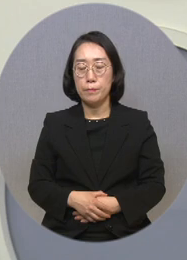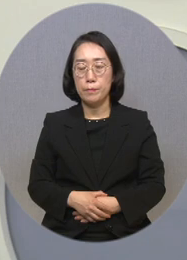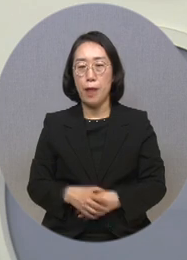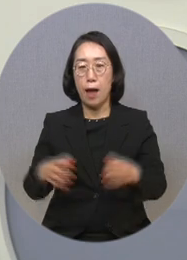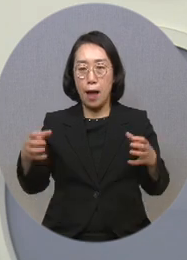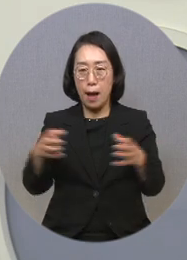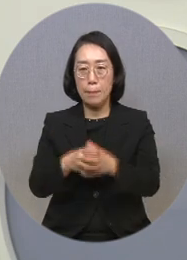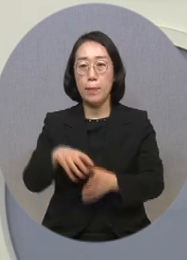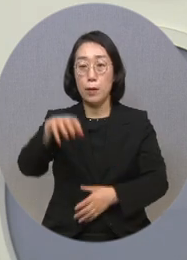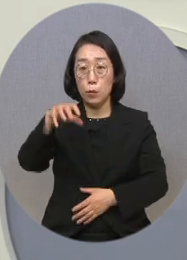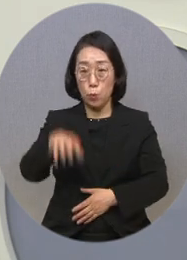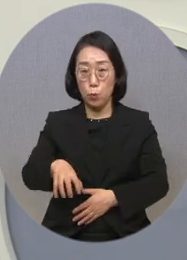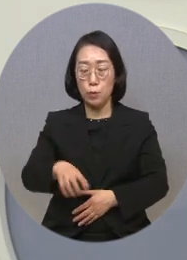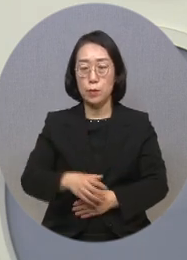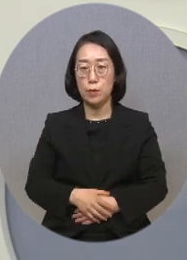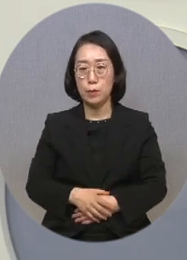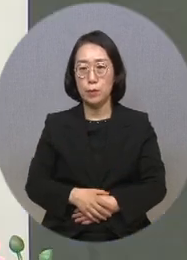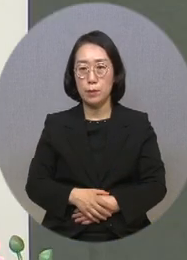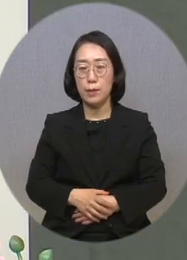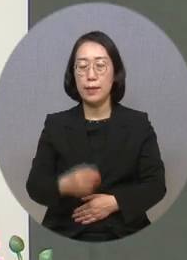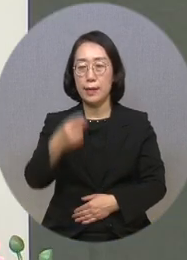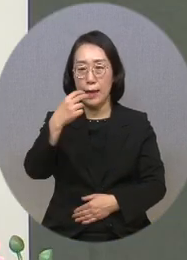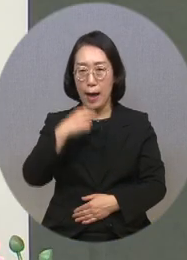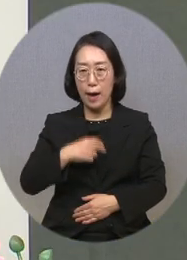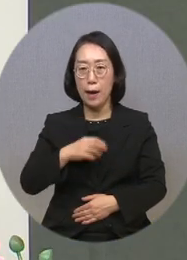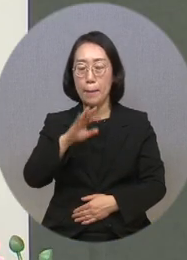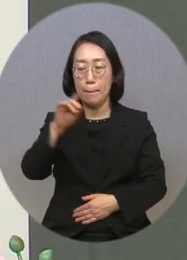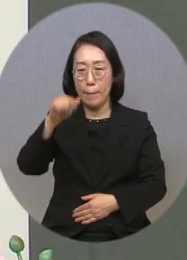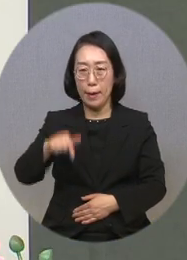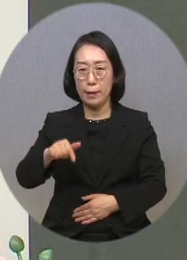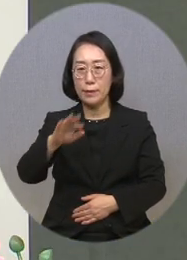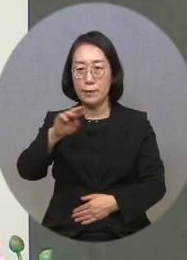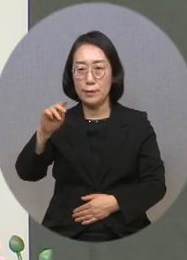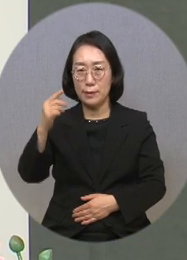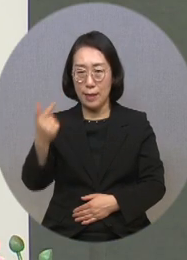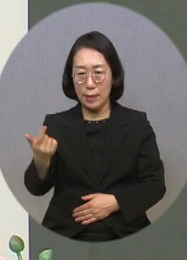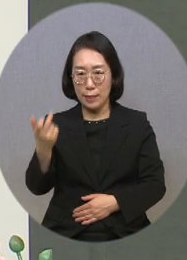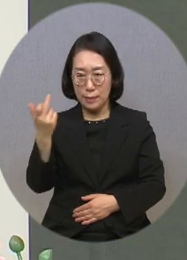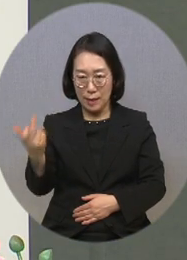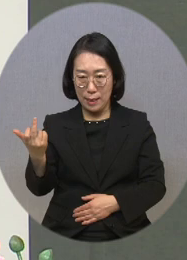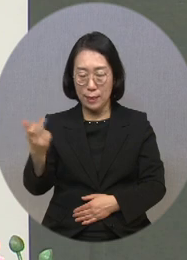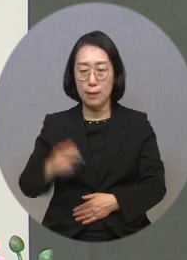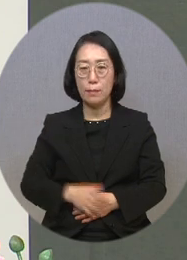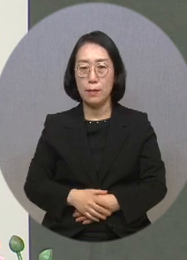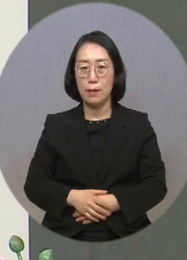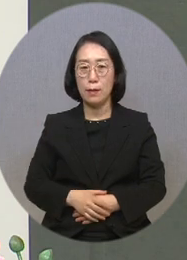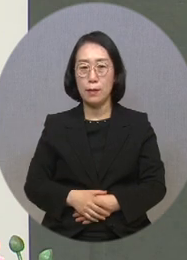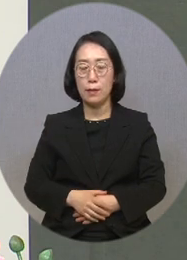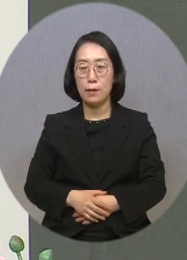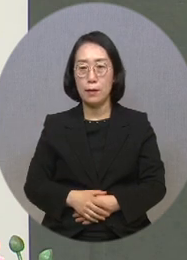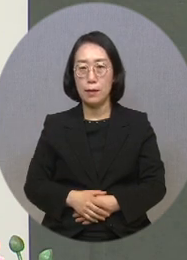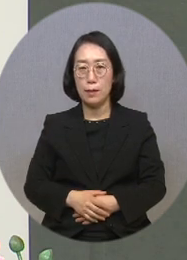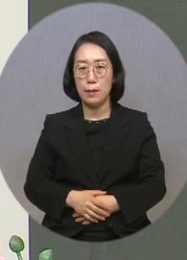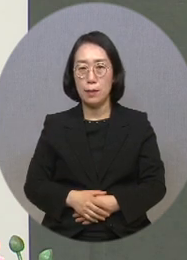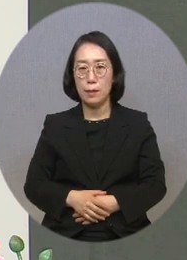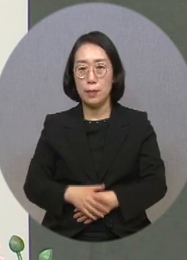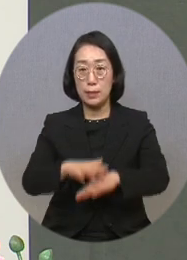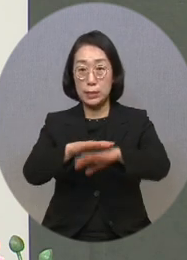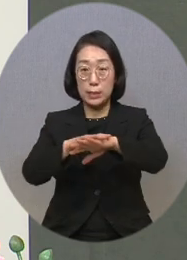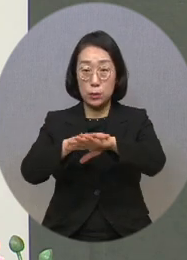합수하는 곳이다 해서 양백산이에요. 아, 그러니까 지도에도 양백산이라는